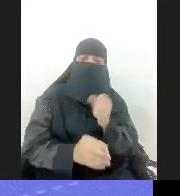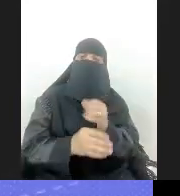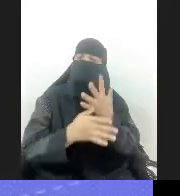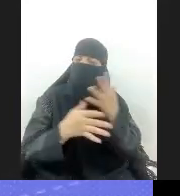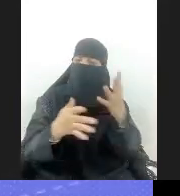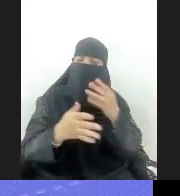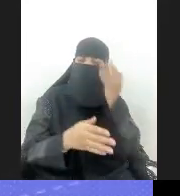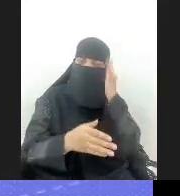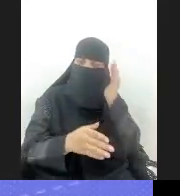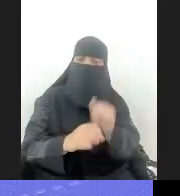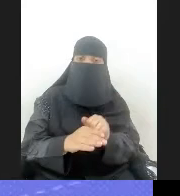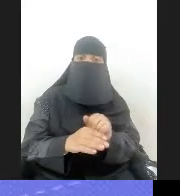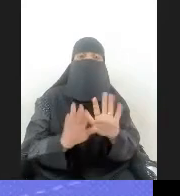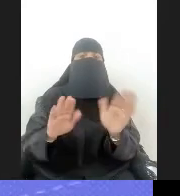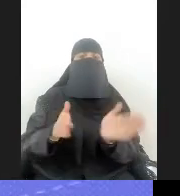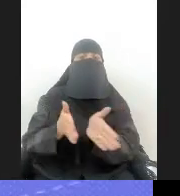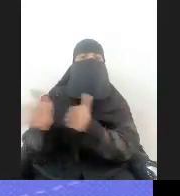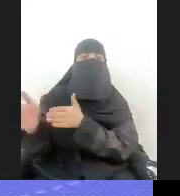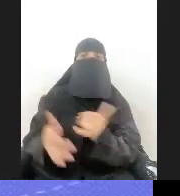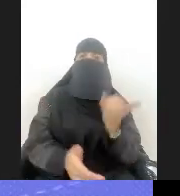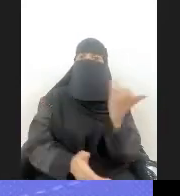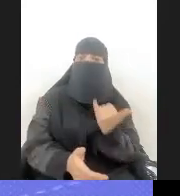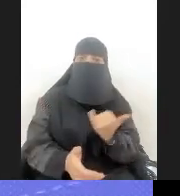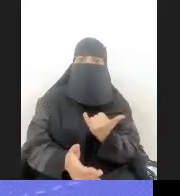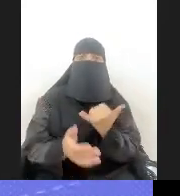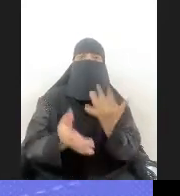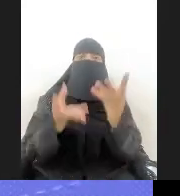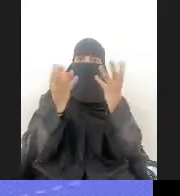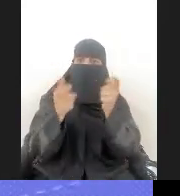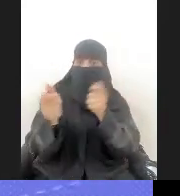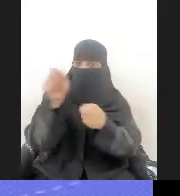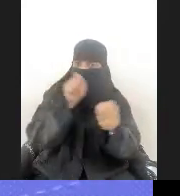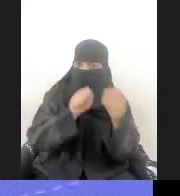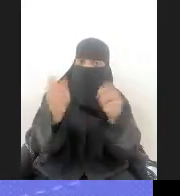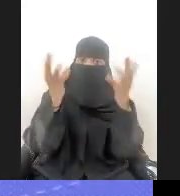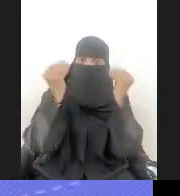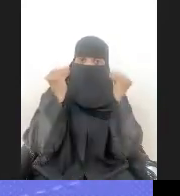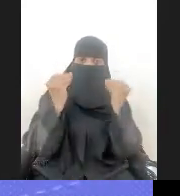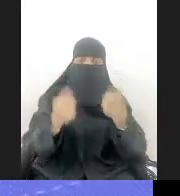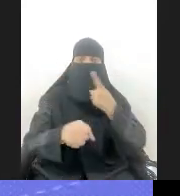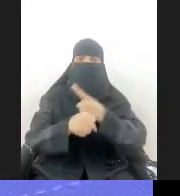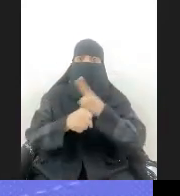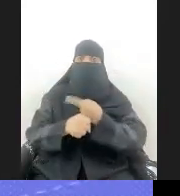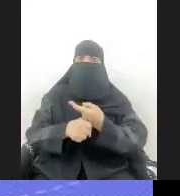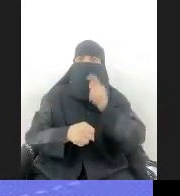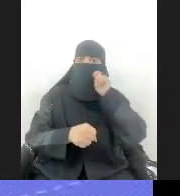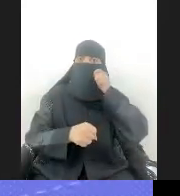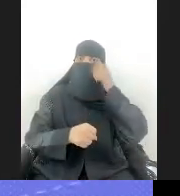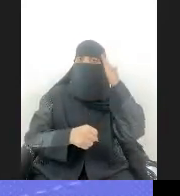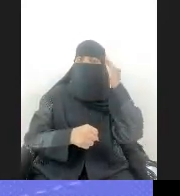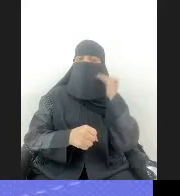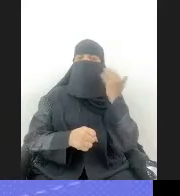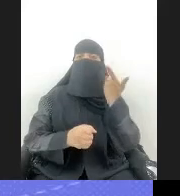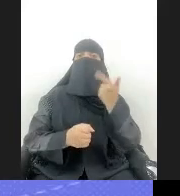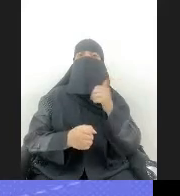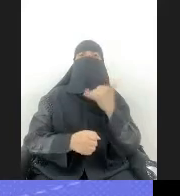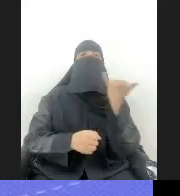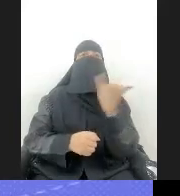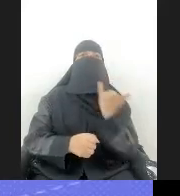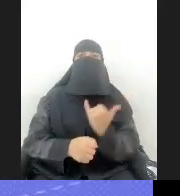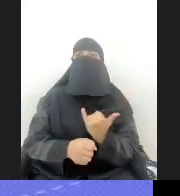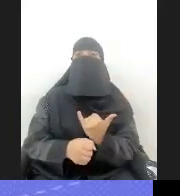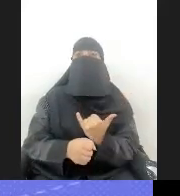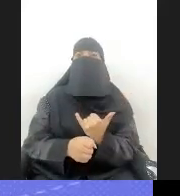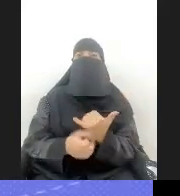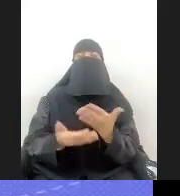أهمية التصميم التعليمي لي كمعلم أو كمعلمة أمر يعني في غاية الأهمية حقيقة، بغض